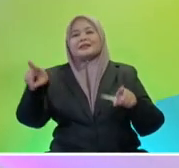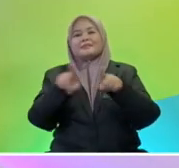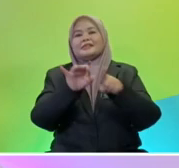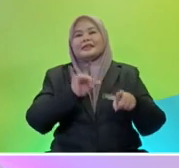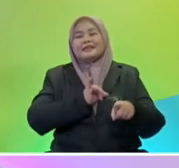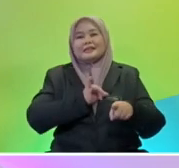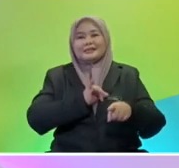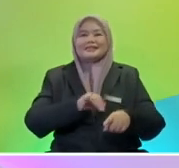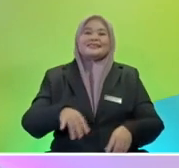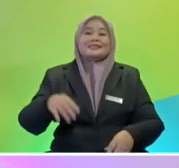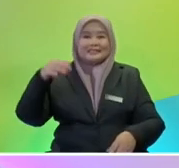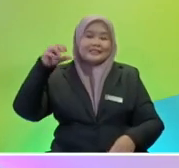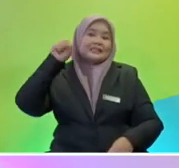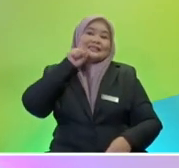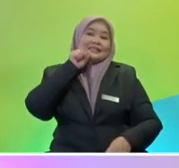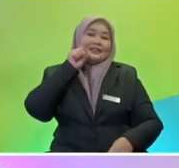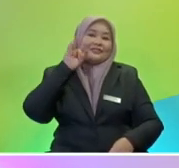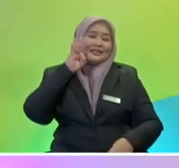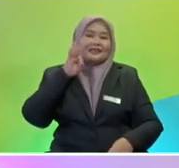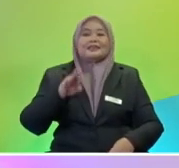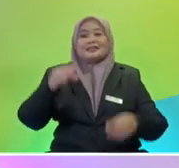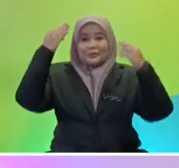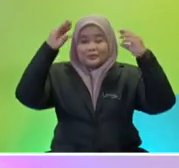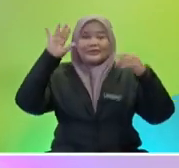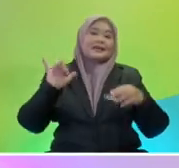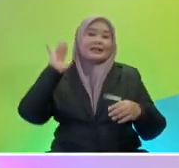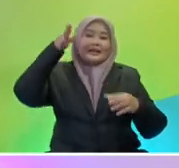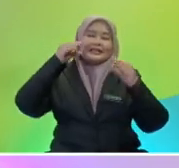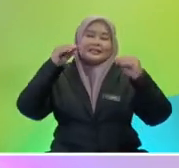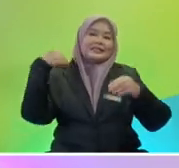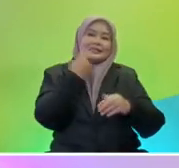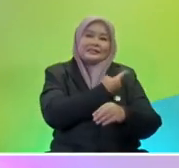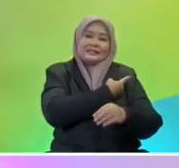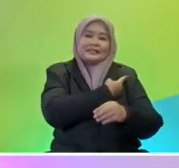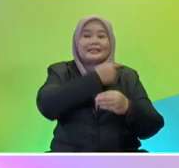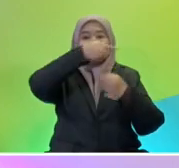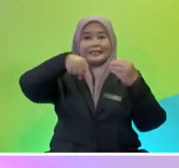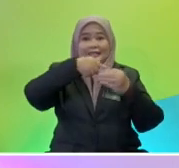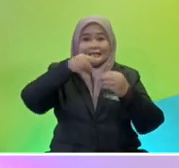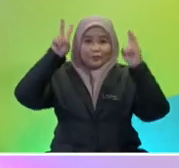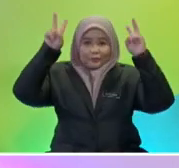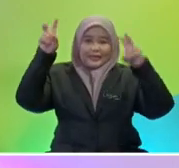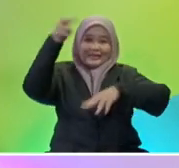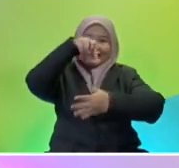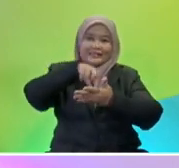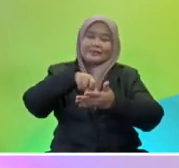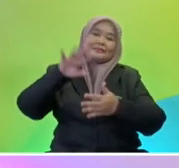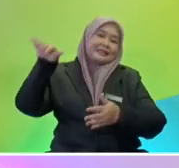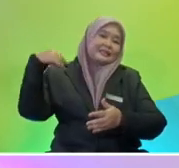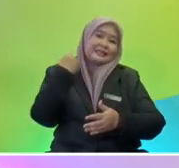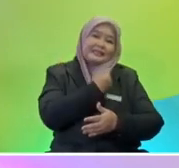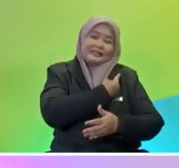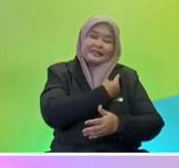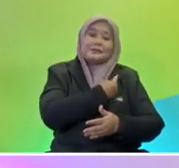syafika Hanafiah dan pastinya ada guru yang akan mengajar kita pada hari ini mendiskusikan tentang topik kita pada hari ini kita saksikan